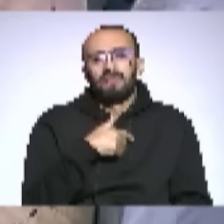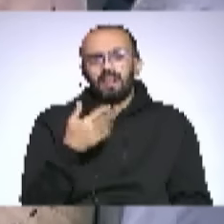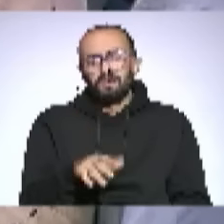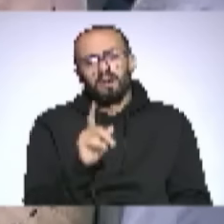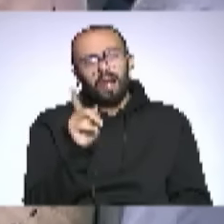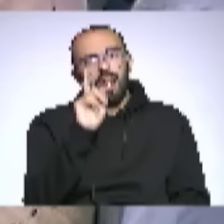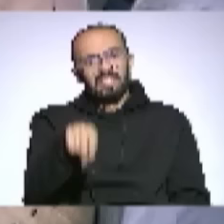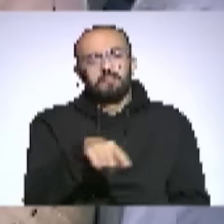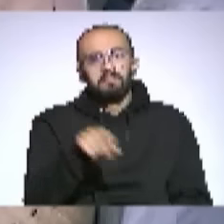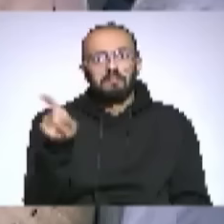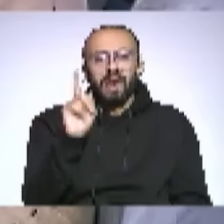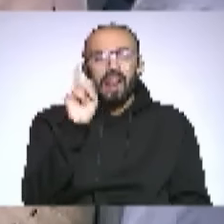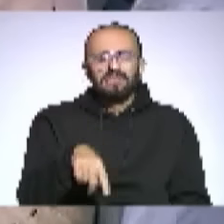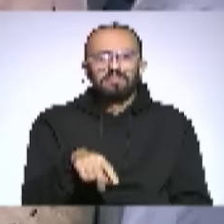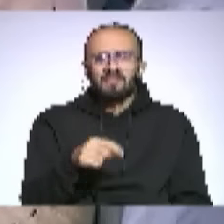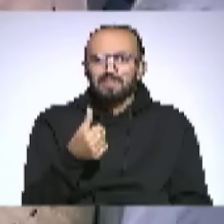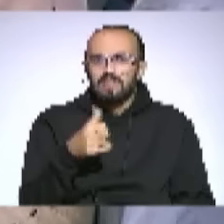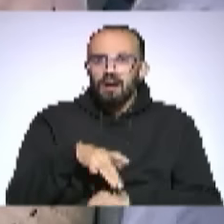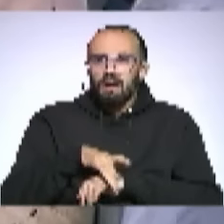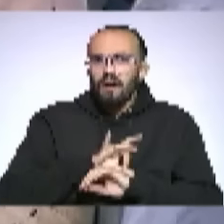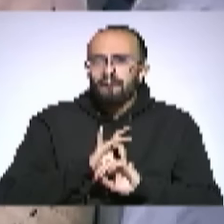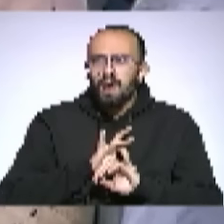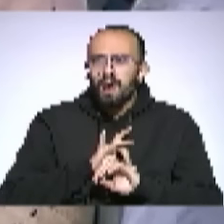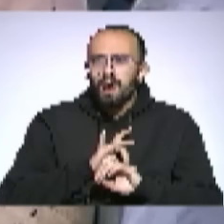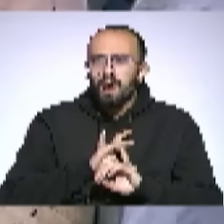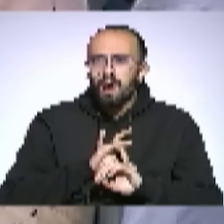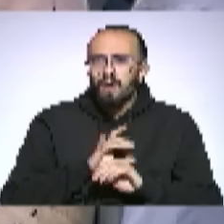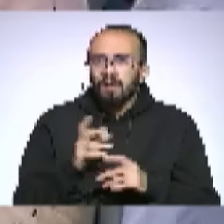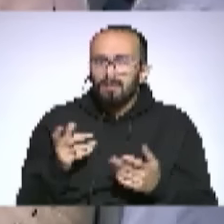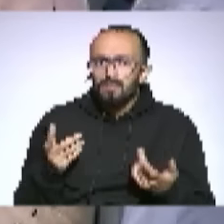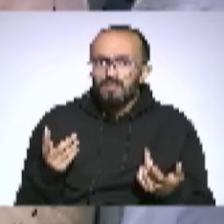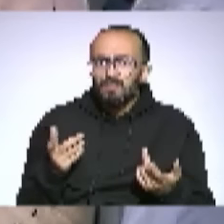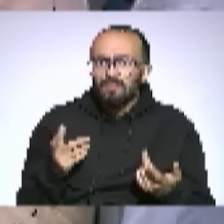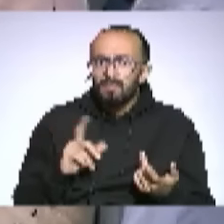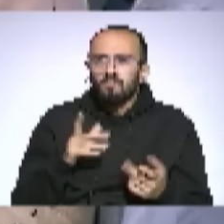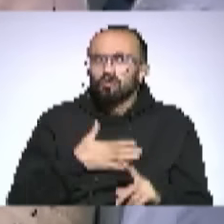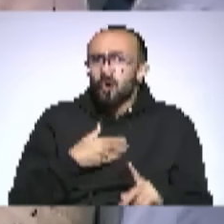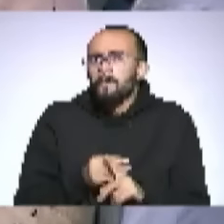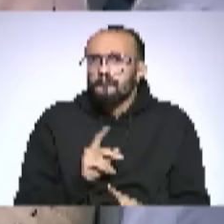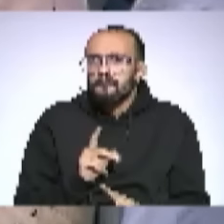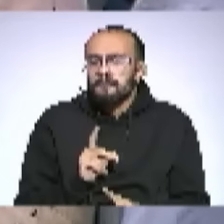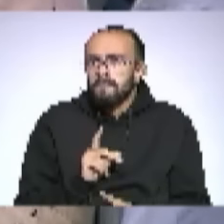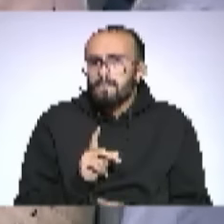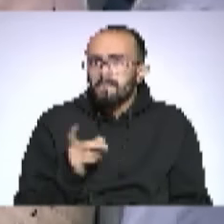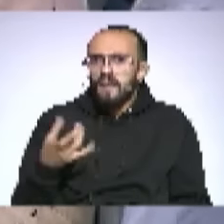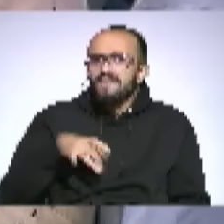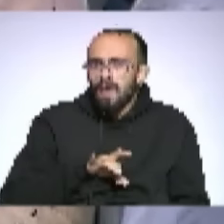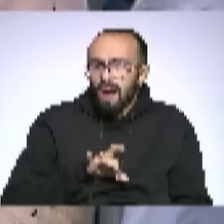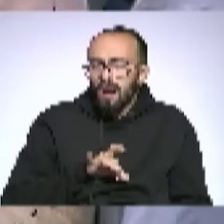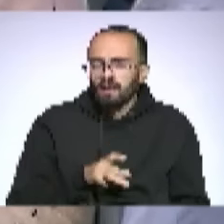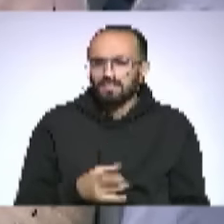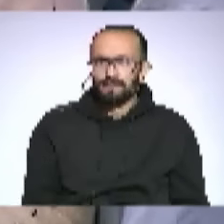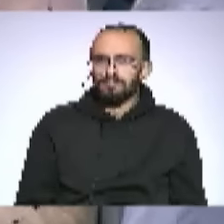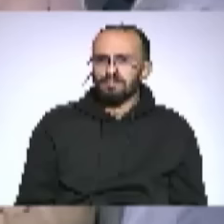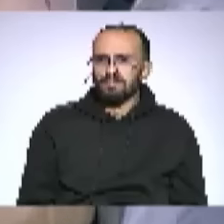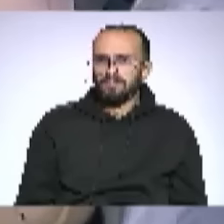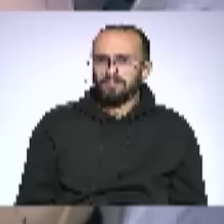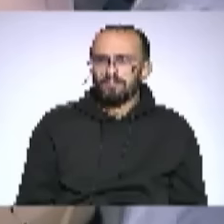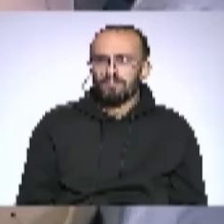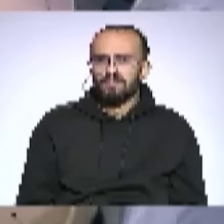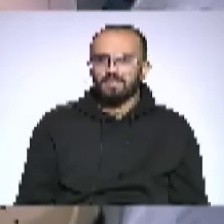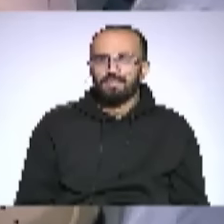لازم تعمليها اجبارا حسيت الموضوع اجبارا عليا مش كحب اللي انا مكبره على كده طب